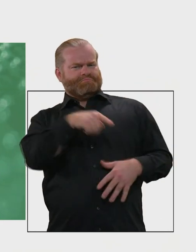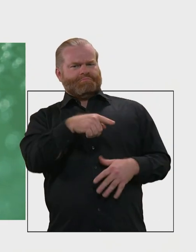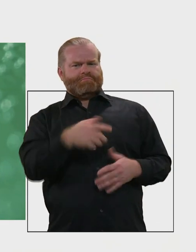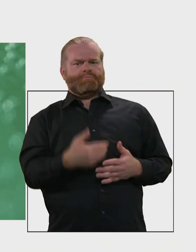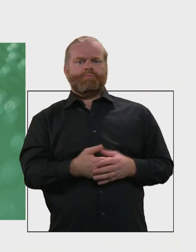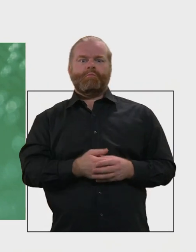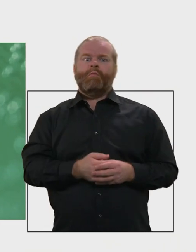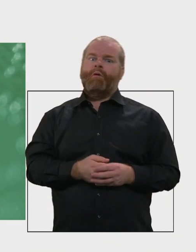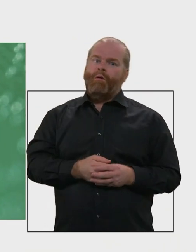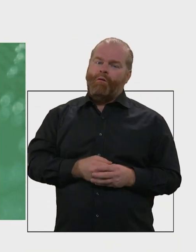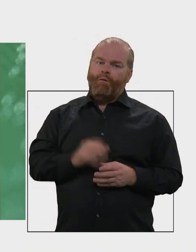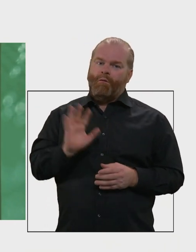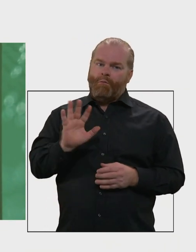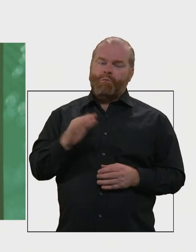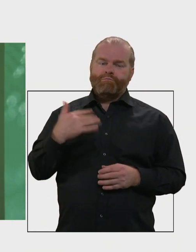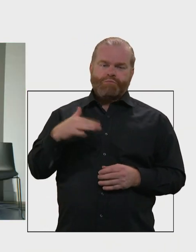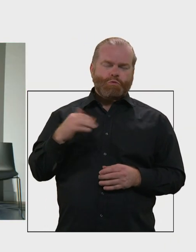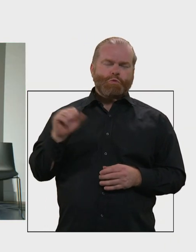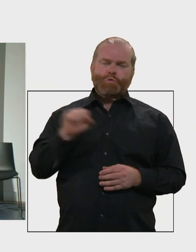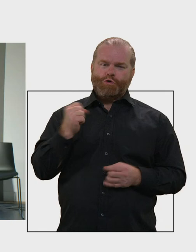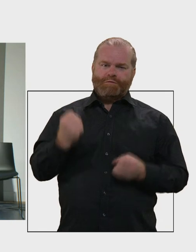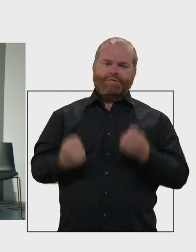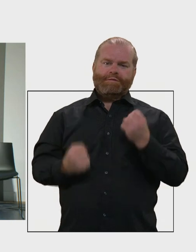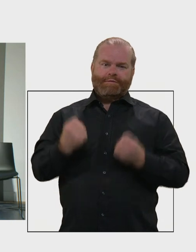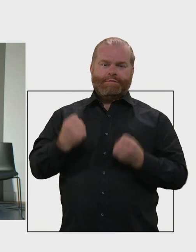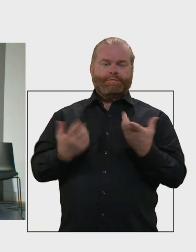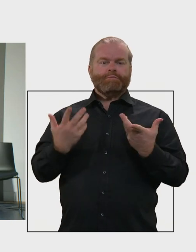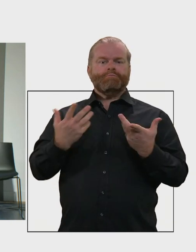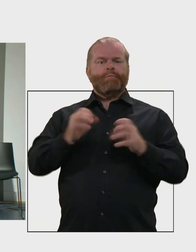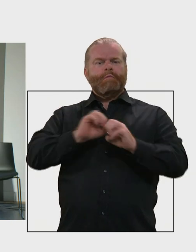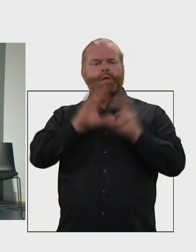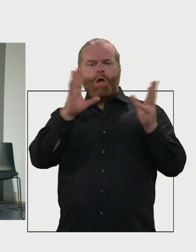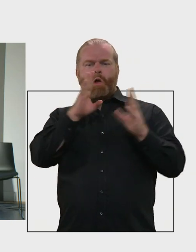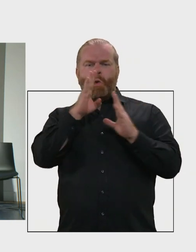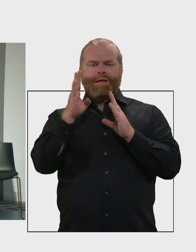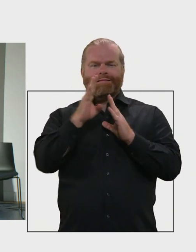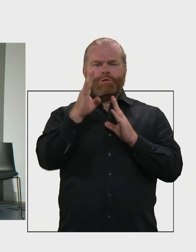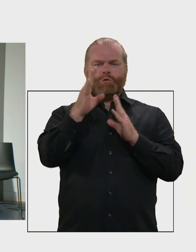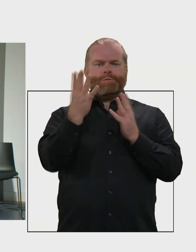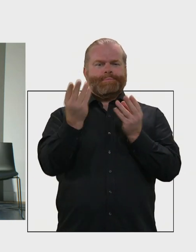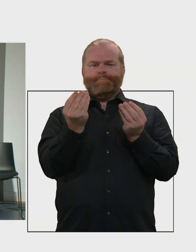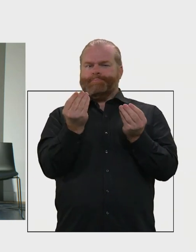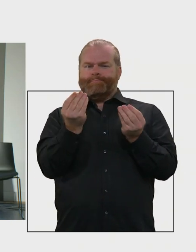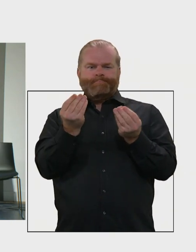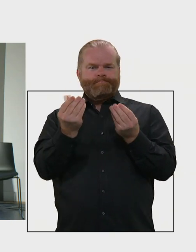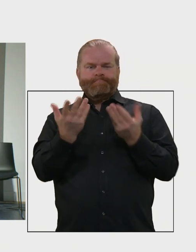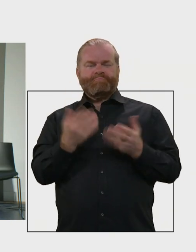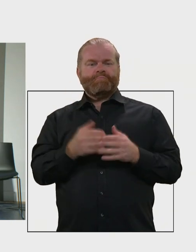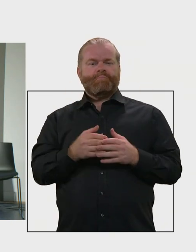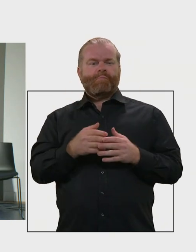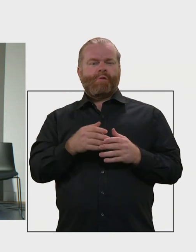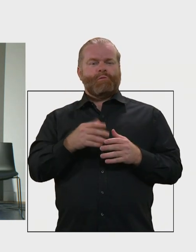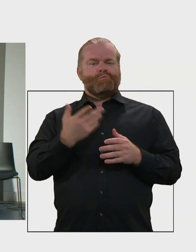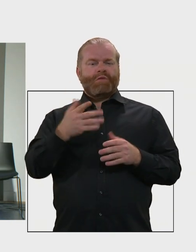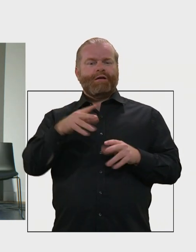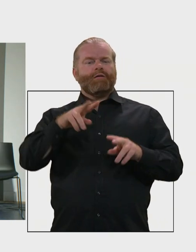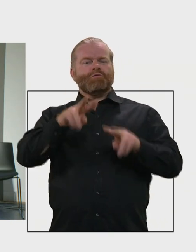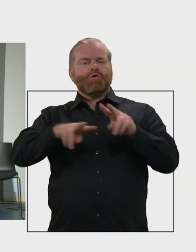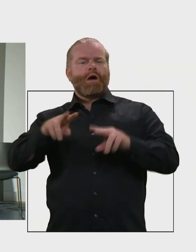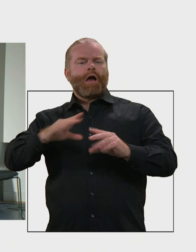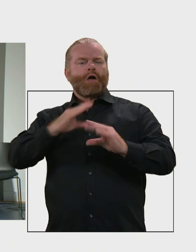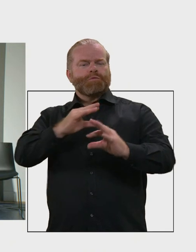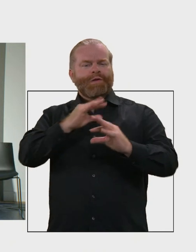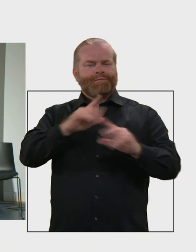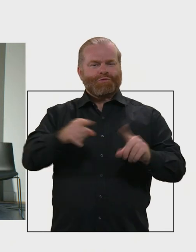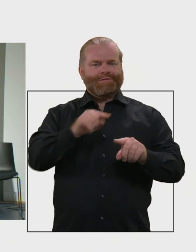keine Orientierung. Bei jedem anderen Instrument, das berührt man irgendwie. Das heißt, es gibt Fingersätze, es gibt Bünde, es gibt